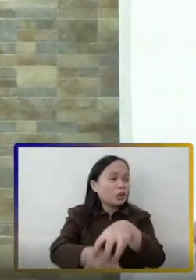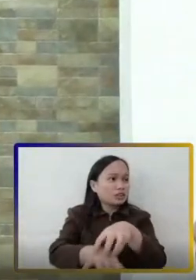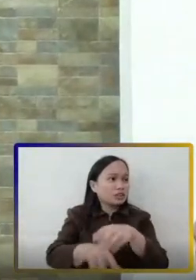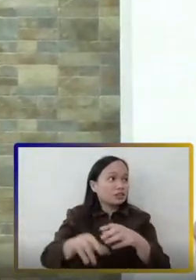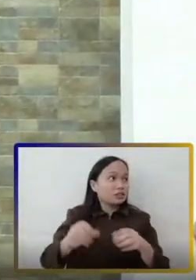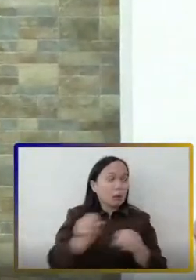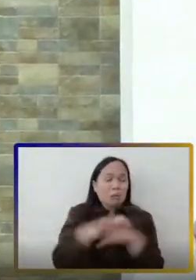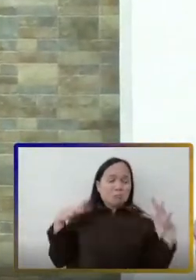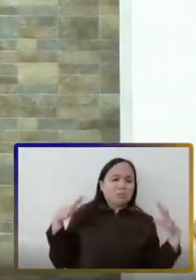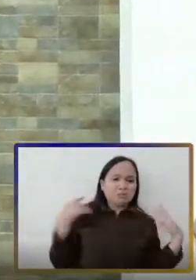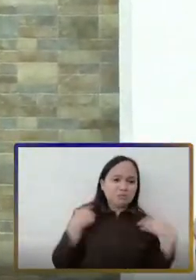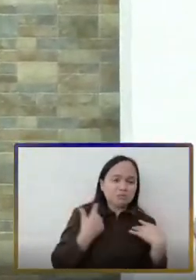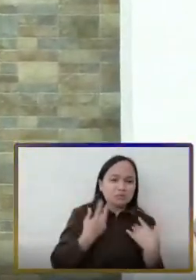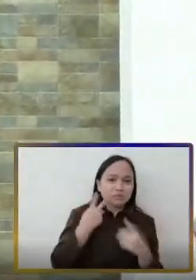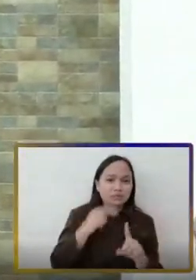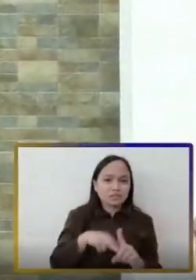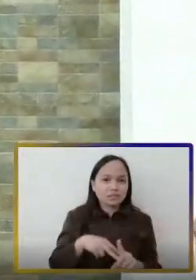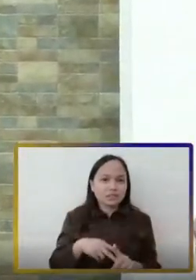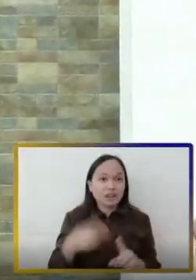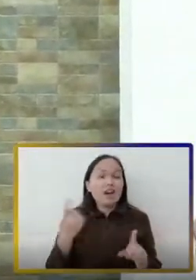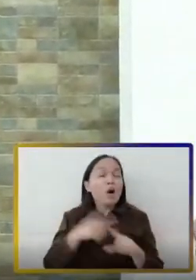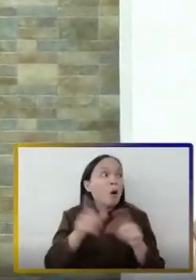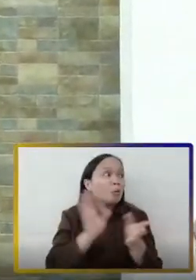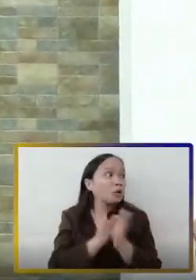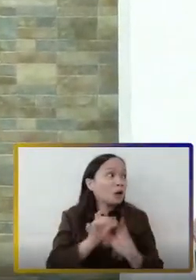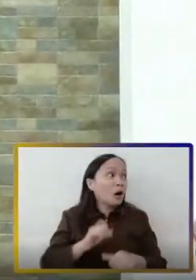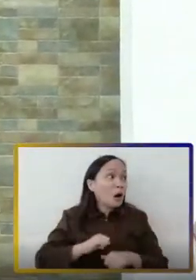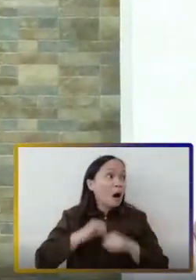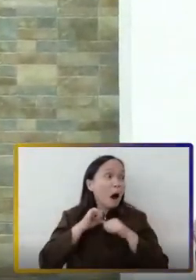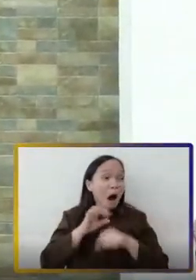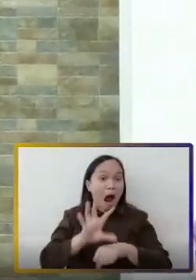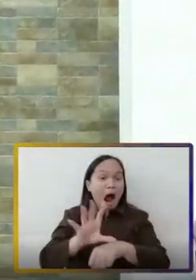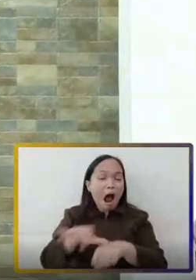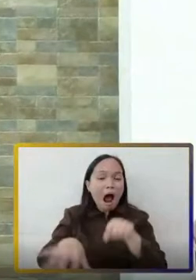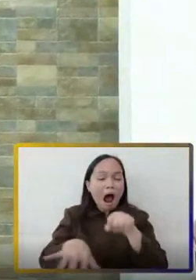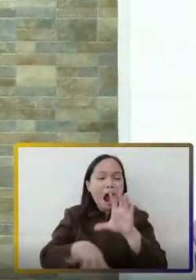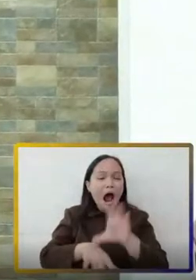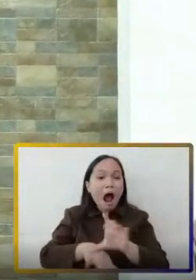Ipis lang tumili na. Tapos ang yabang kung pumorma.